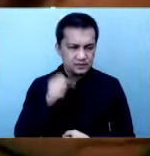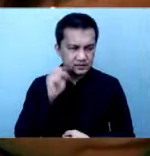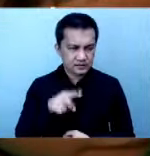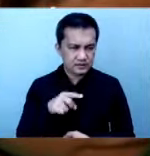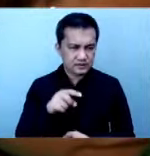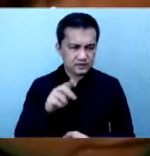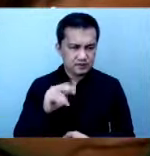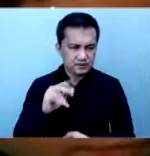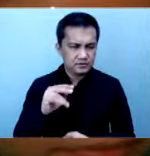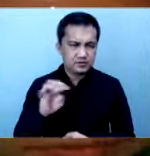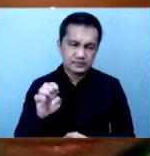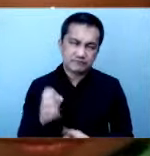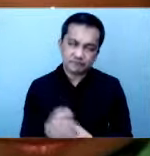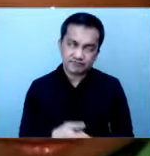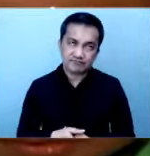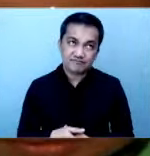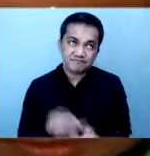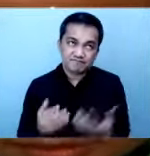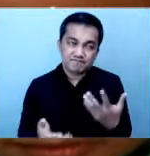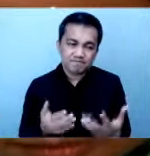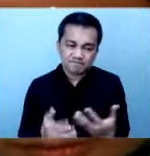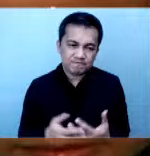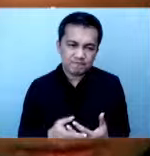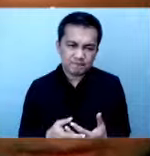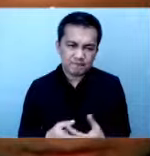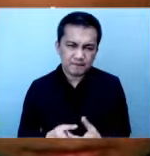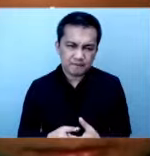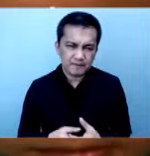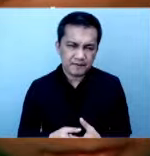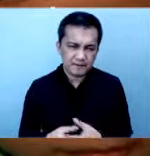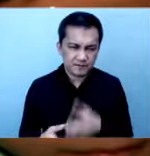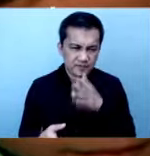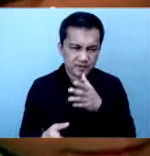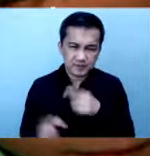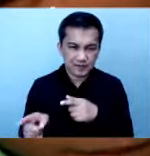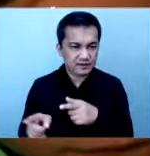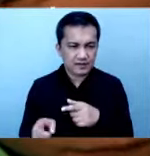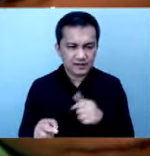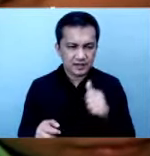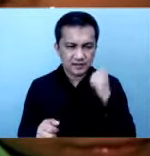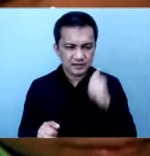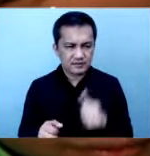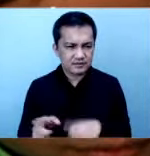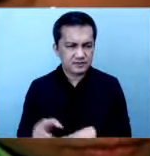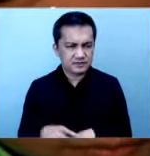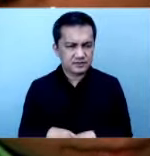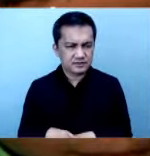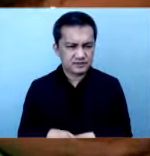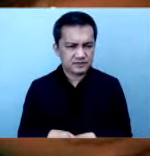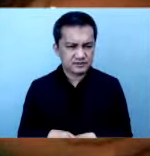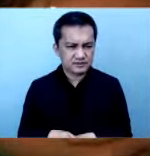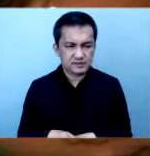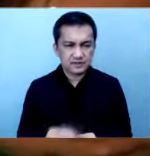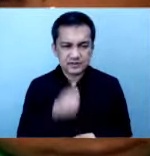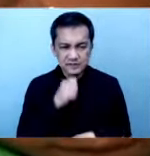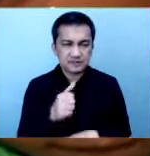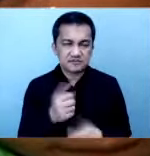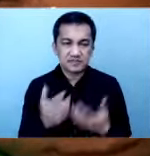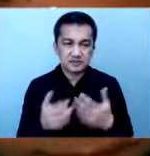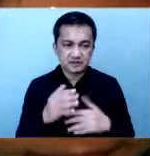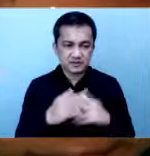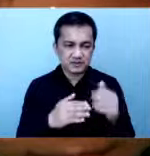Marjorie. So siguro, syempre mommy niya yun, diba? Ayaw niya. Hindi siya siguro komportable na hindi